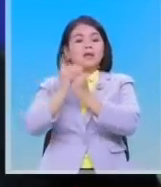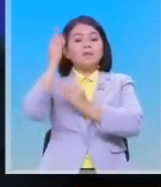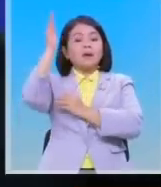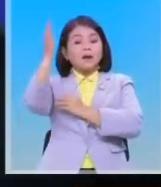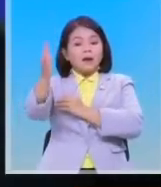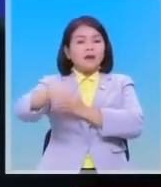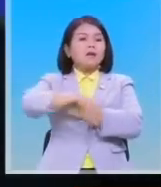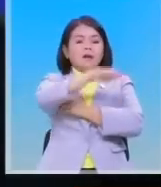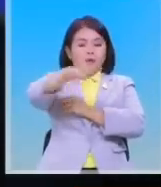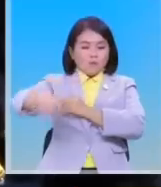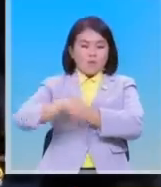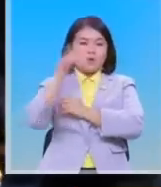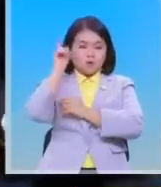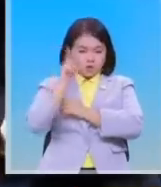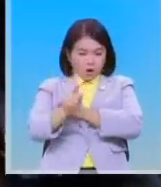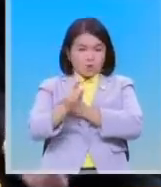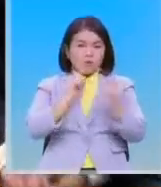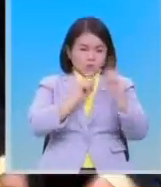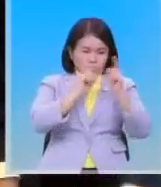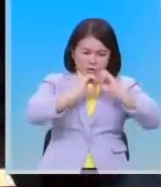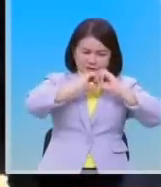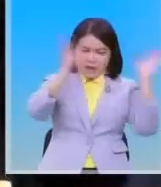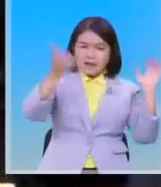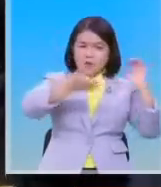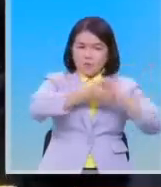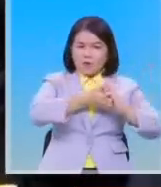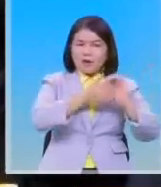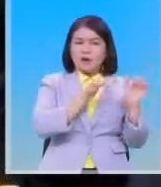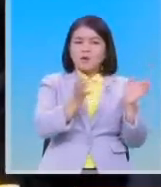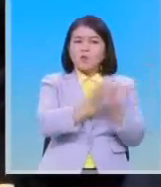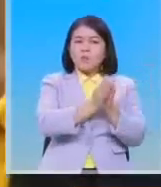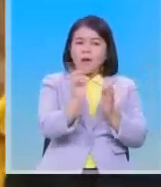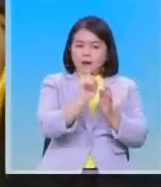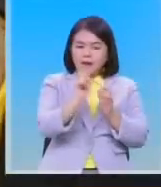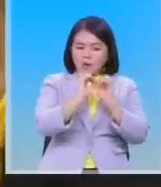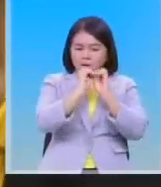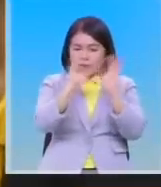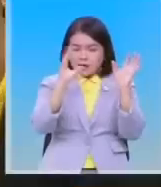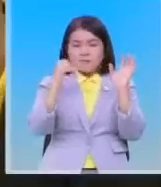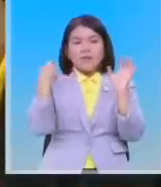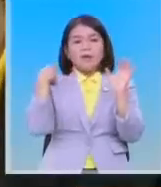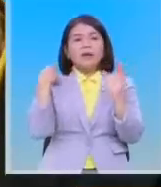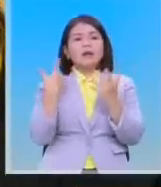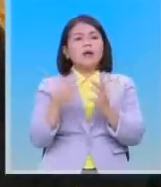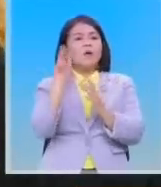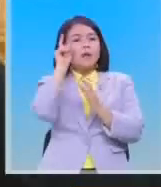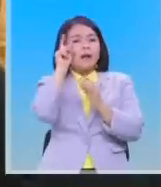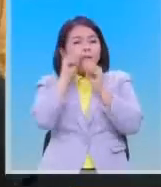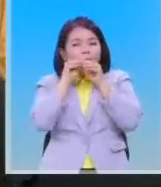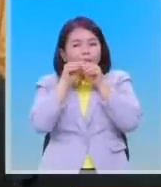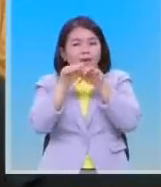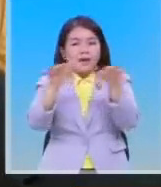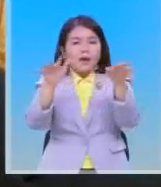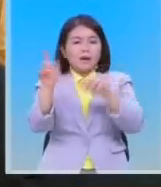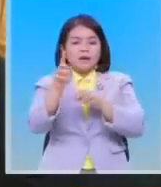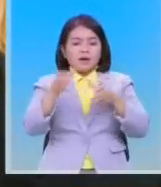ทุกฝ่ายจะต้องเร่งปิดดีลนะใช้คำว่าเร่งปิดดีลให้ทันนะคะส่วนกระแสข่าวอีกเรื่องนึงบอกว่าเพื่อ